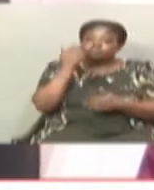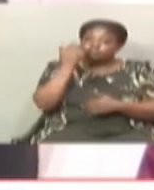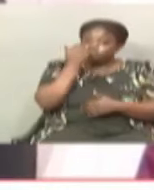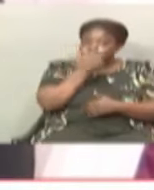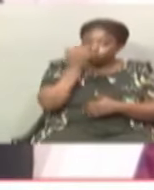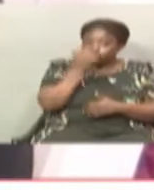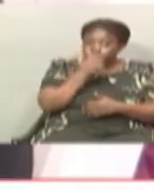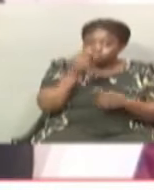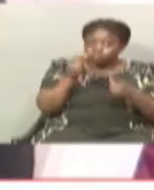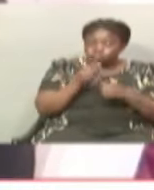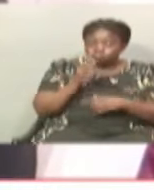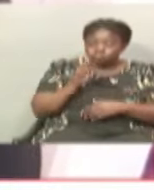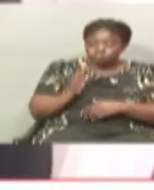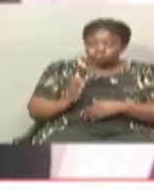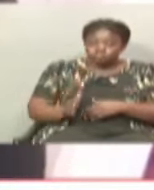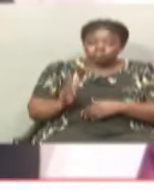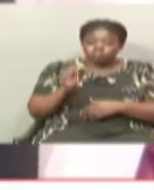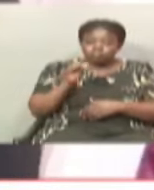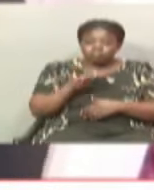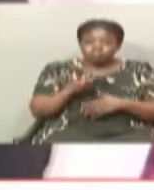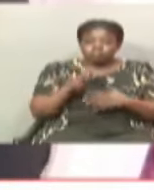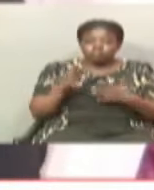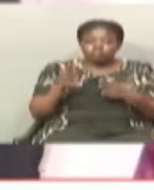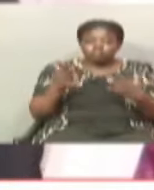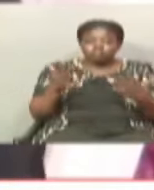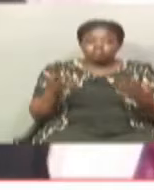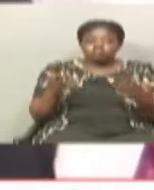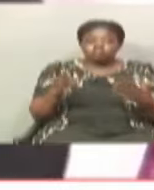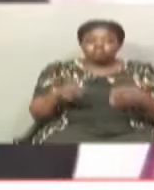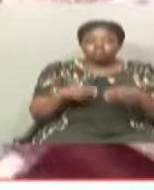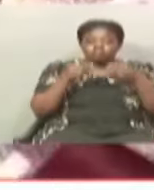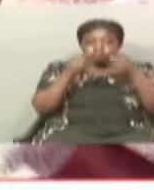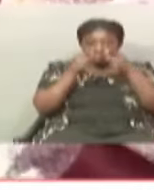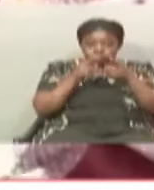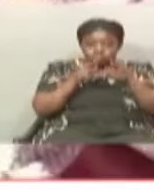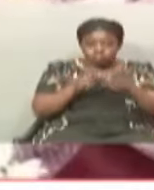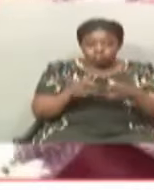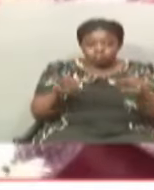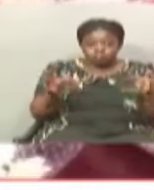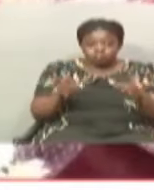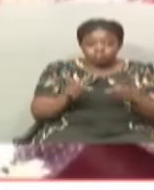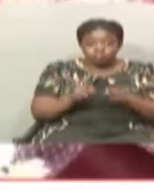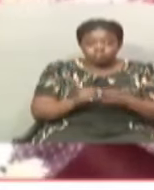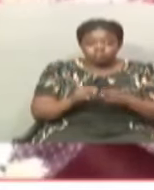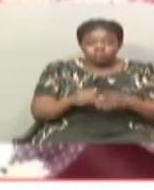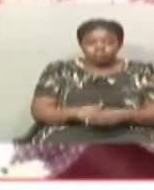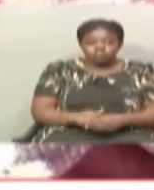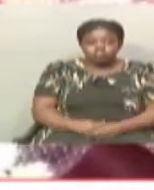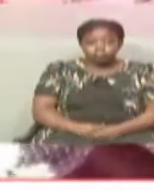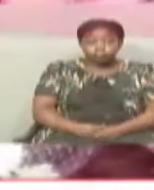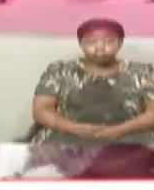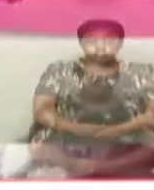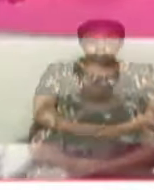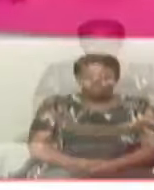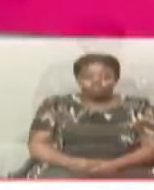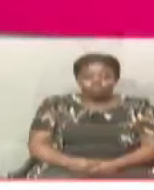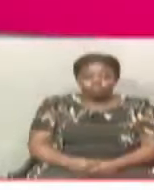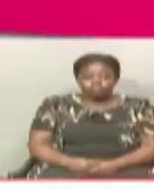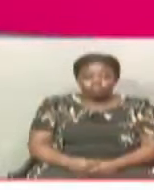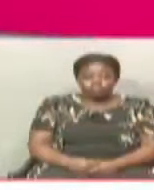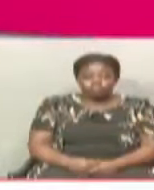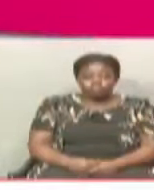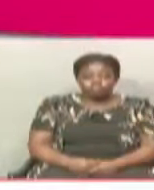nga ne neeyisaayo ekuyisa ekitiibwa. Henry Nsubuga yakusakidde gule mu Kulabuka TV.